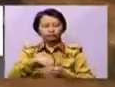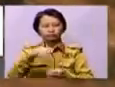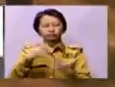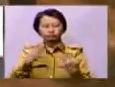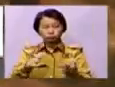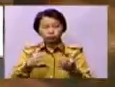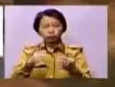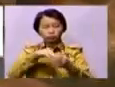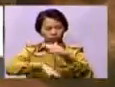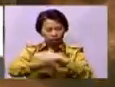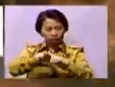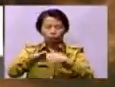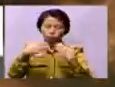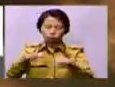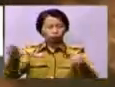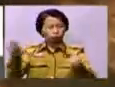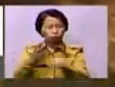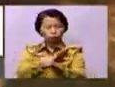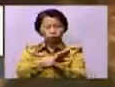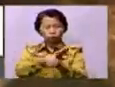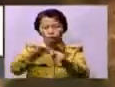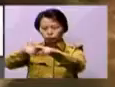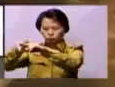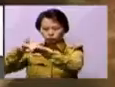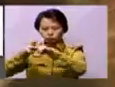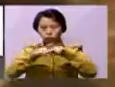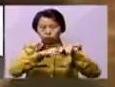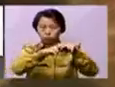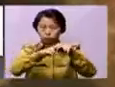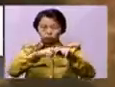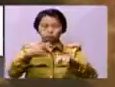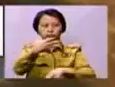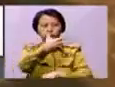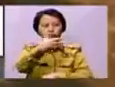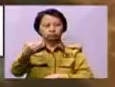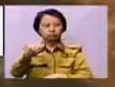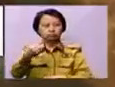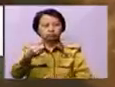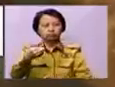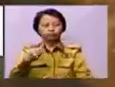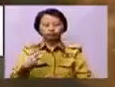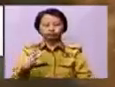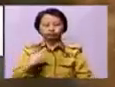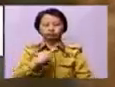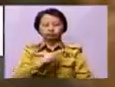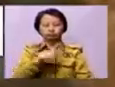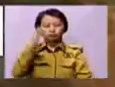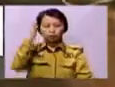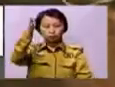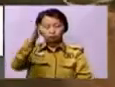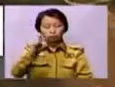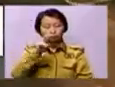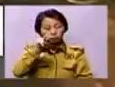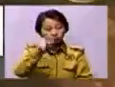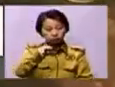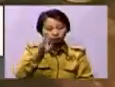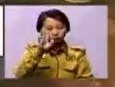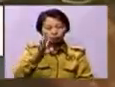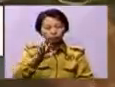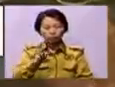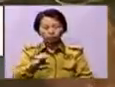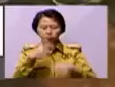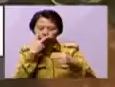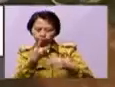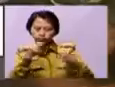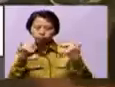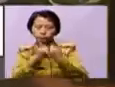pun ramai memenuhi ruang-ruang tempat duduk. Dan kita akan saksikan, kita nikmati